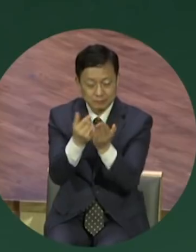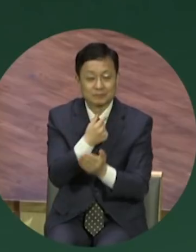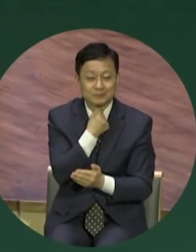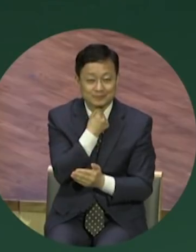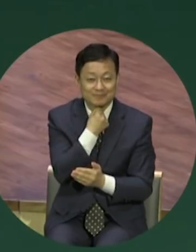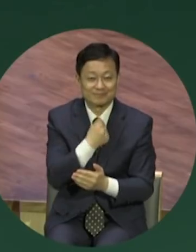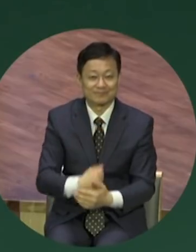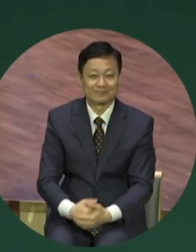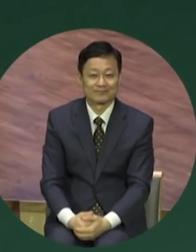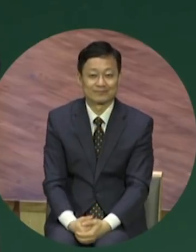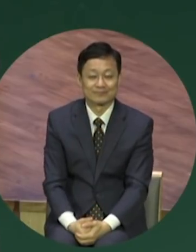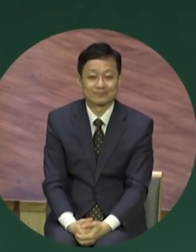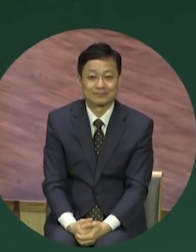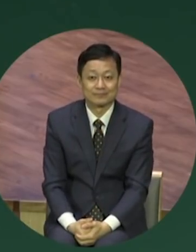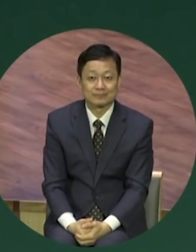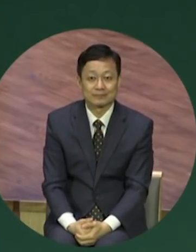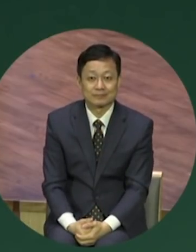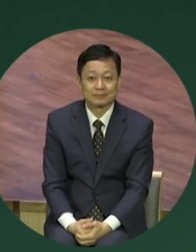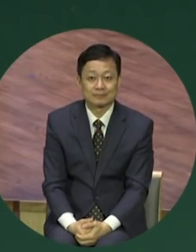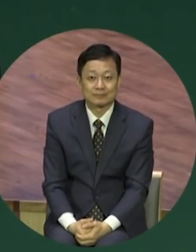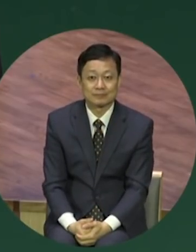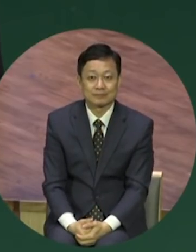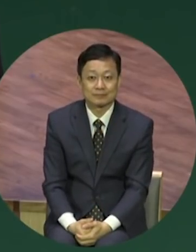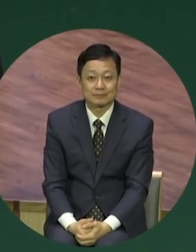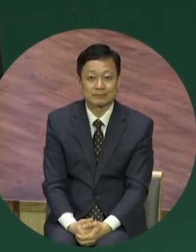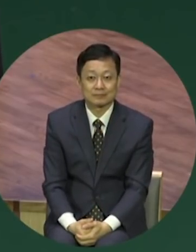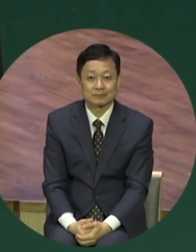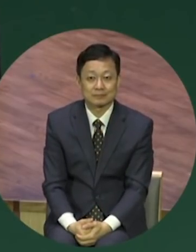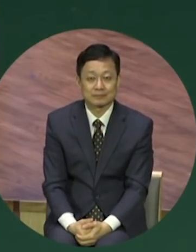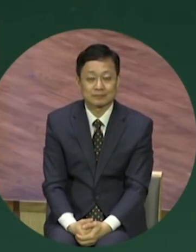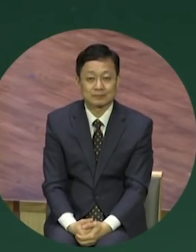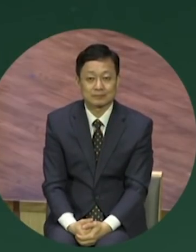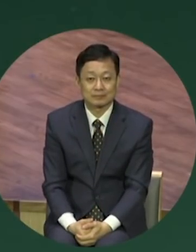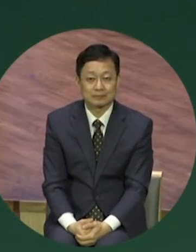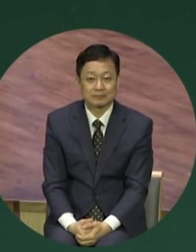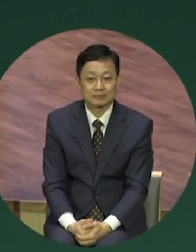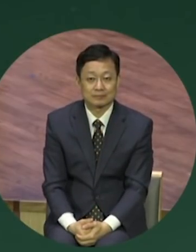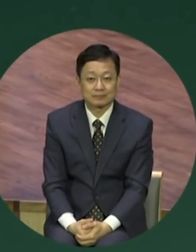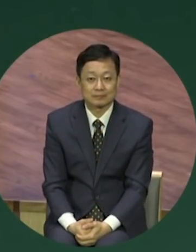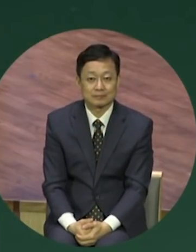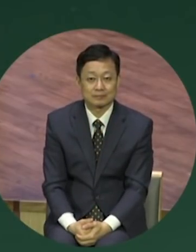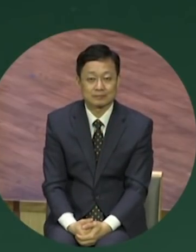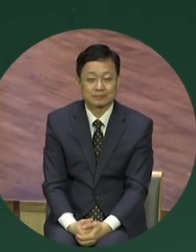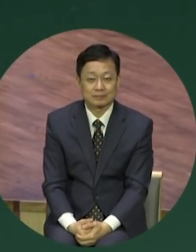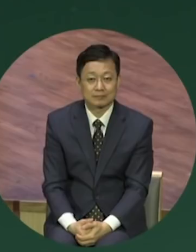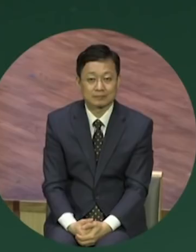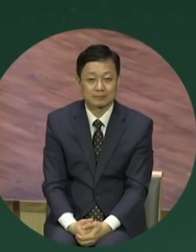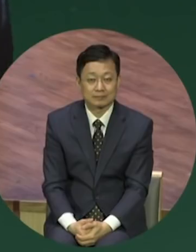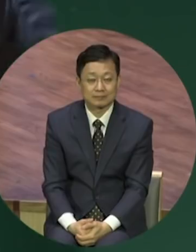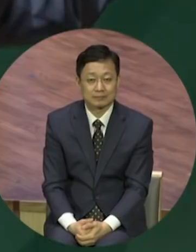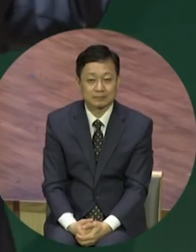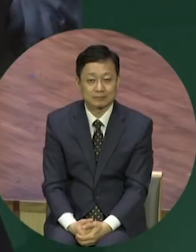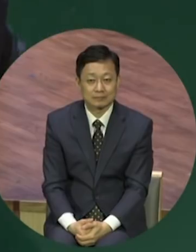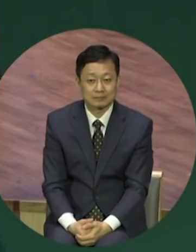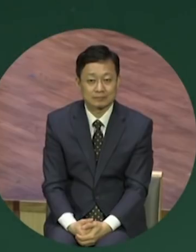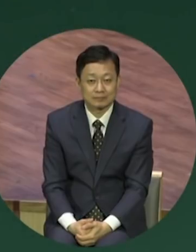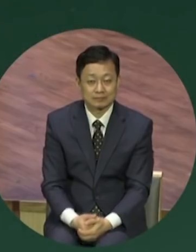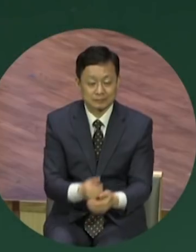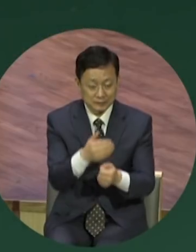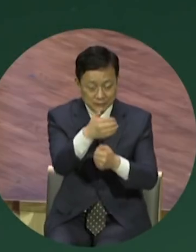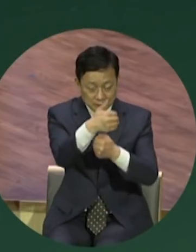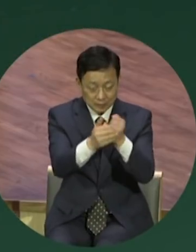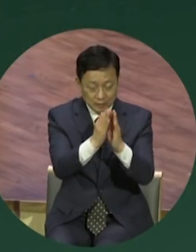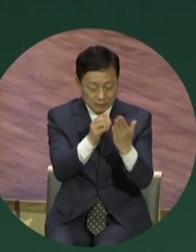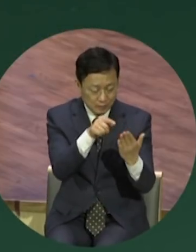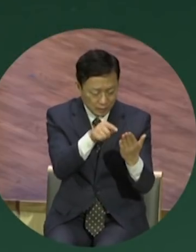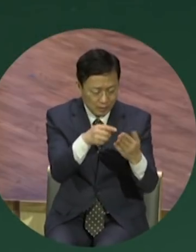this. 성경에 있는 렘넌트나 전도자들은 전부 이 응답을 받았어요.